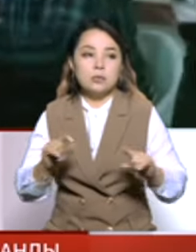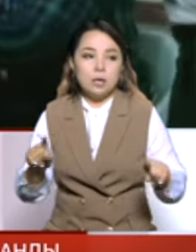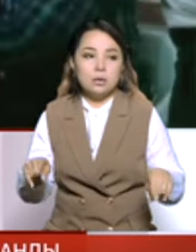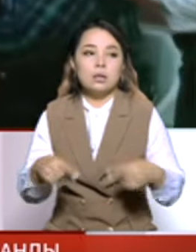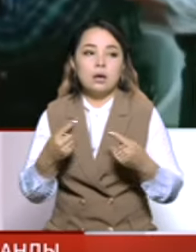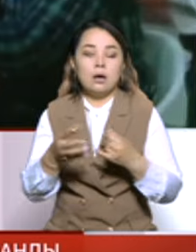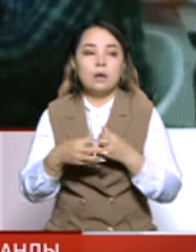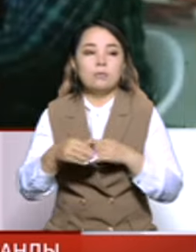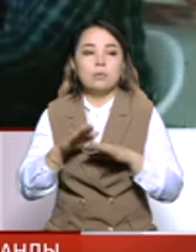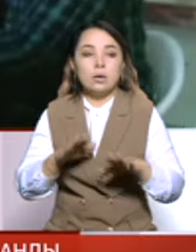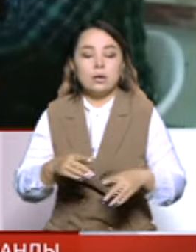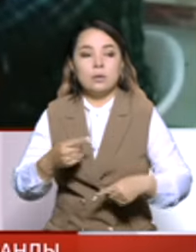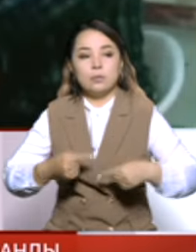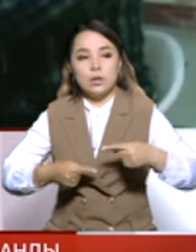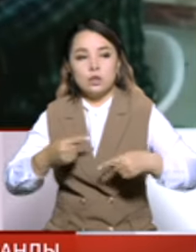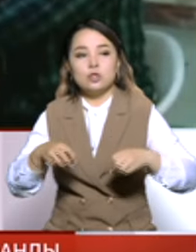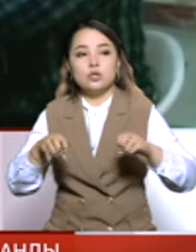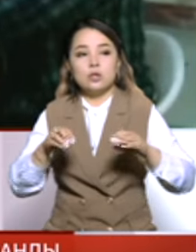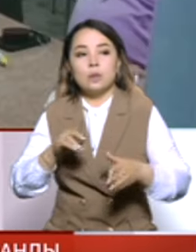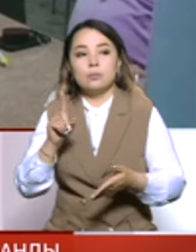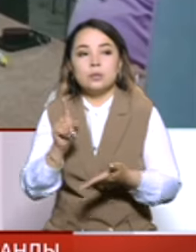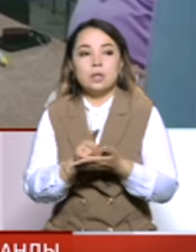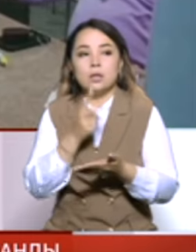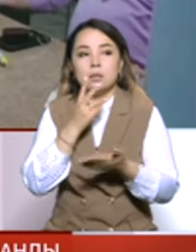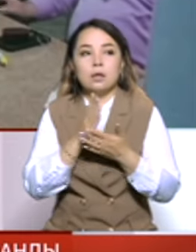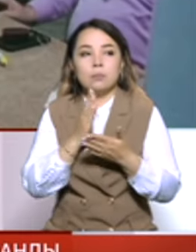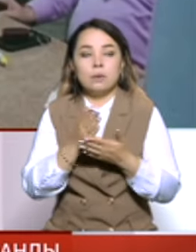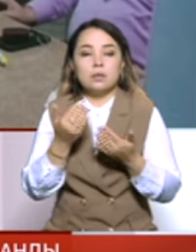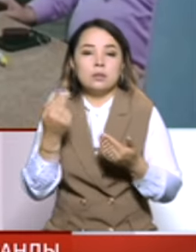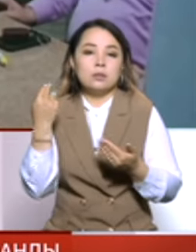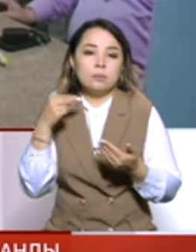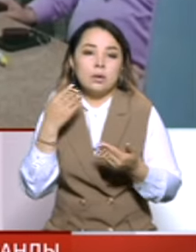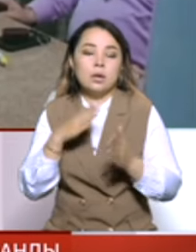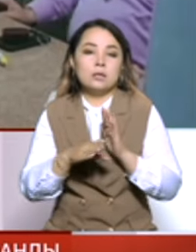және аймақтық шиеленістерді шешу міндеті тұр. Айта өтейік,